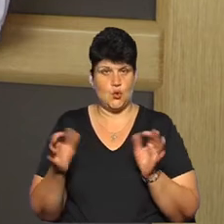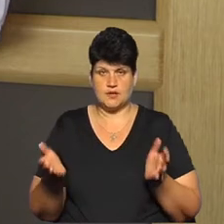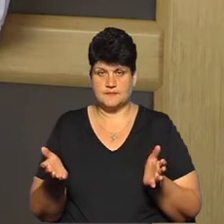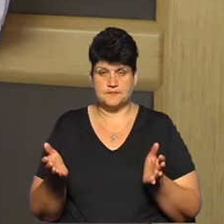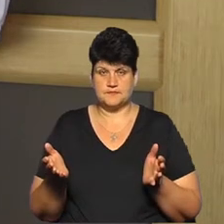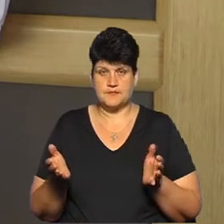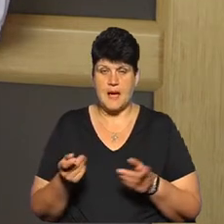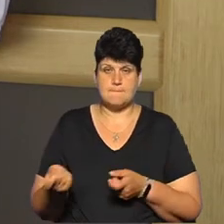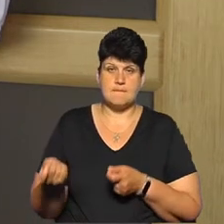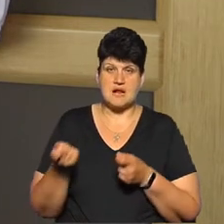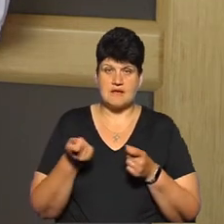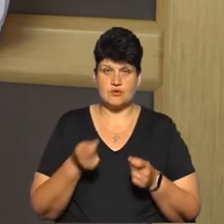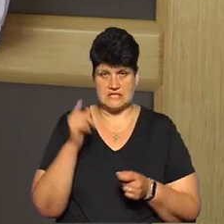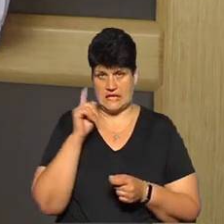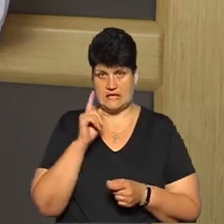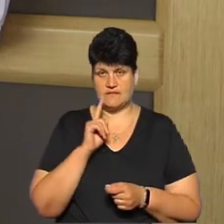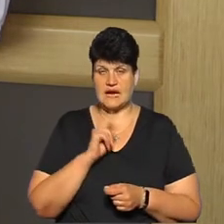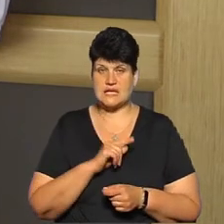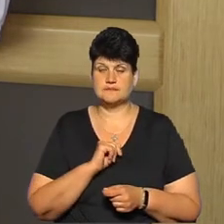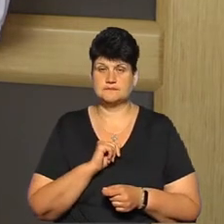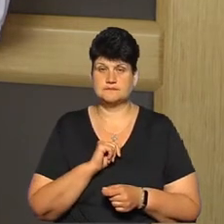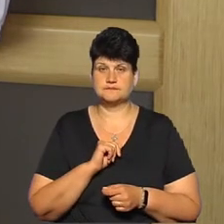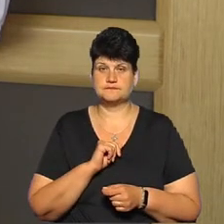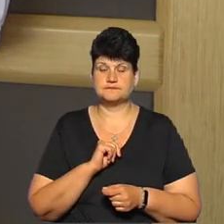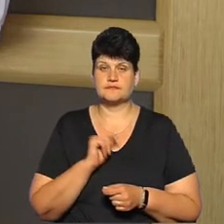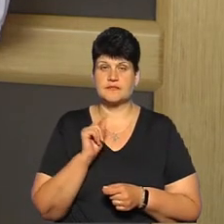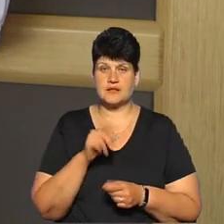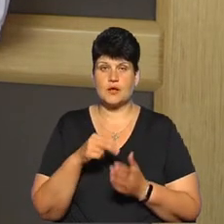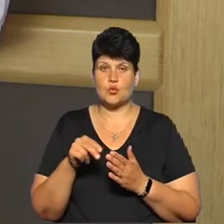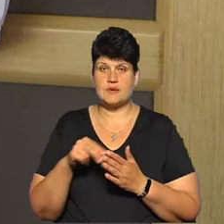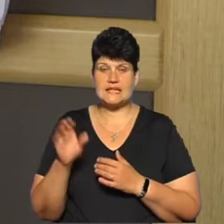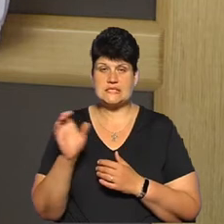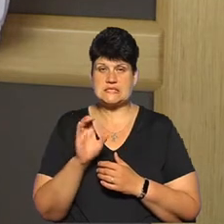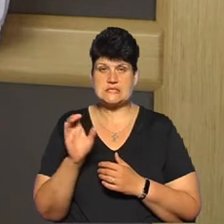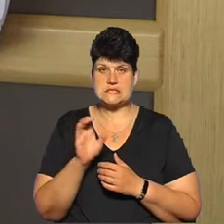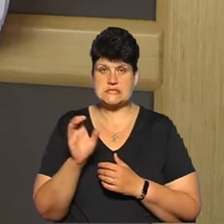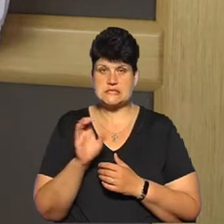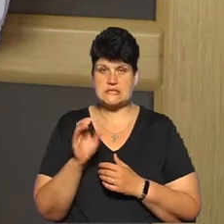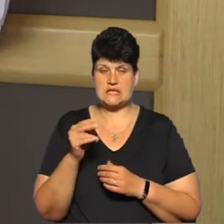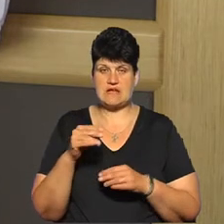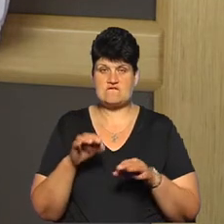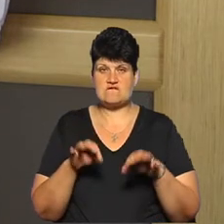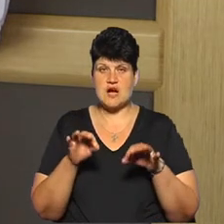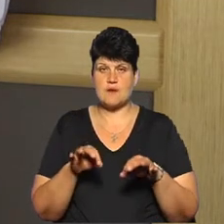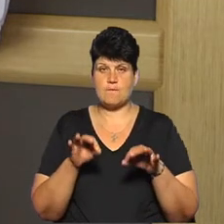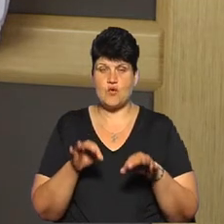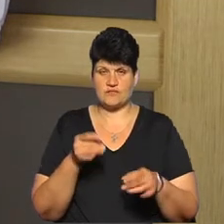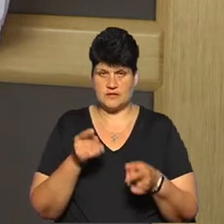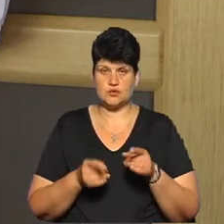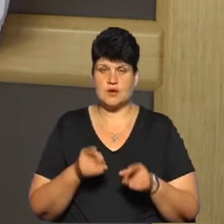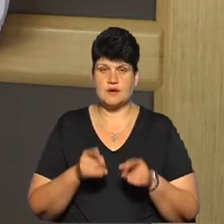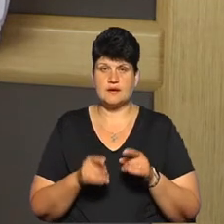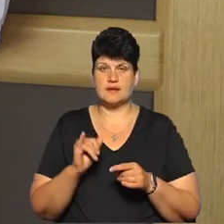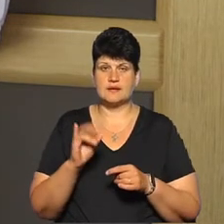а привозили євреї. І в них купувалися оці сині фарбовані натуральним барвником